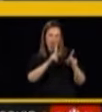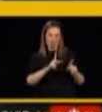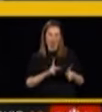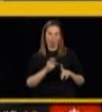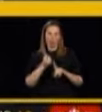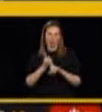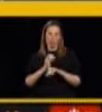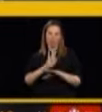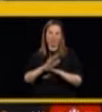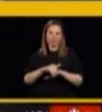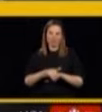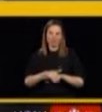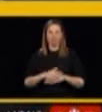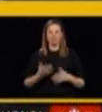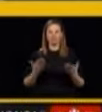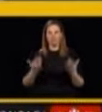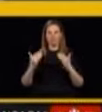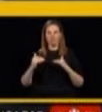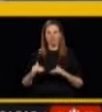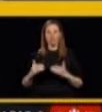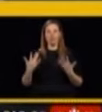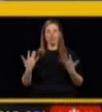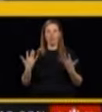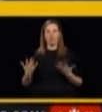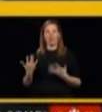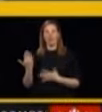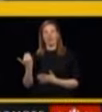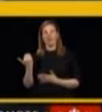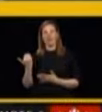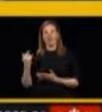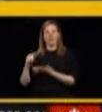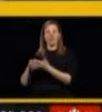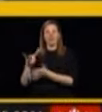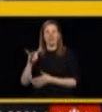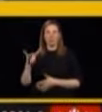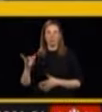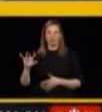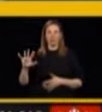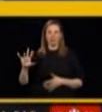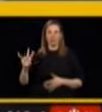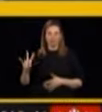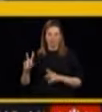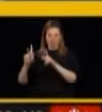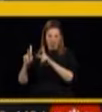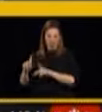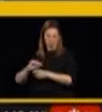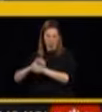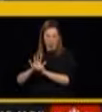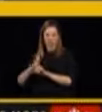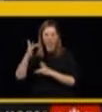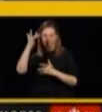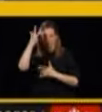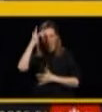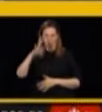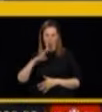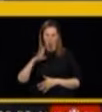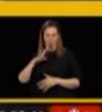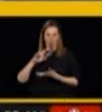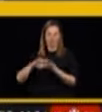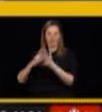décédées. On a maintenant 15 857 cas confirmés. C'est une augmentation